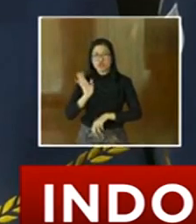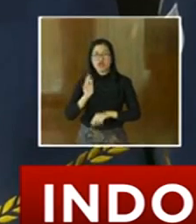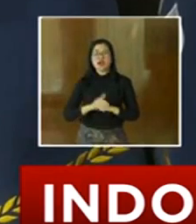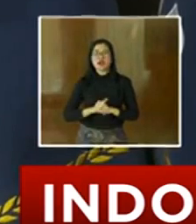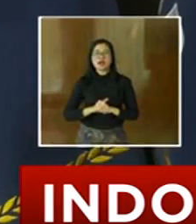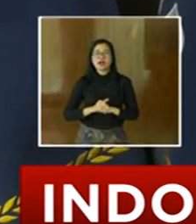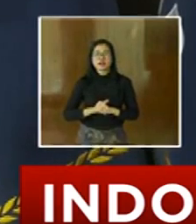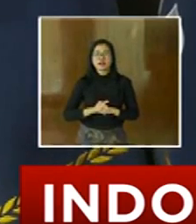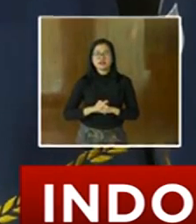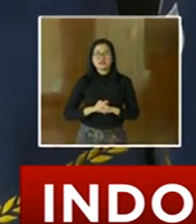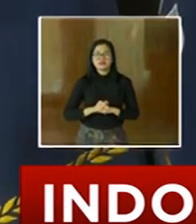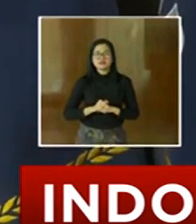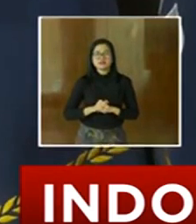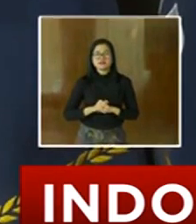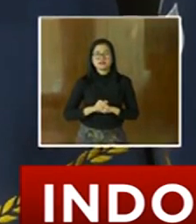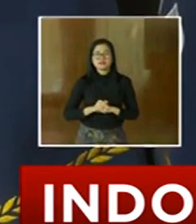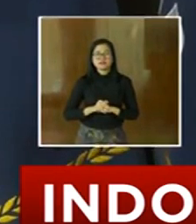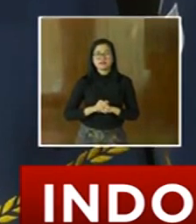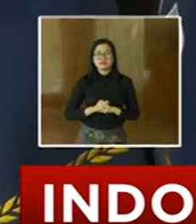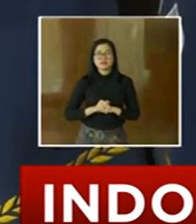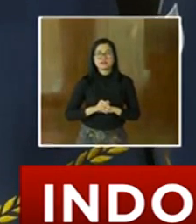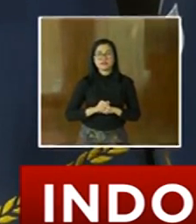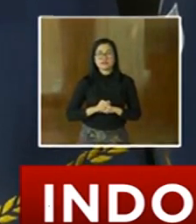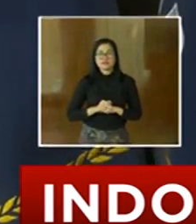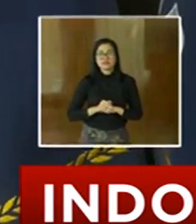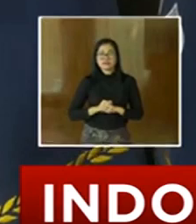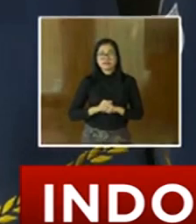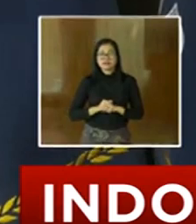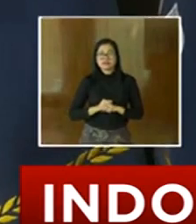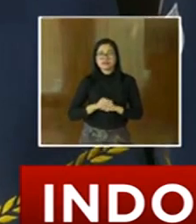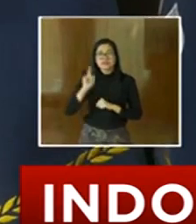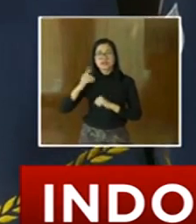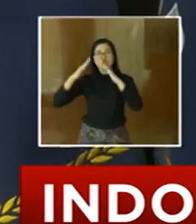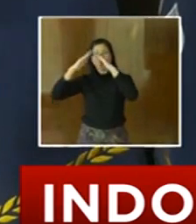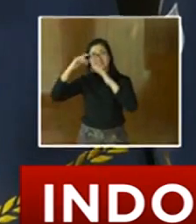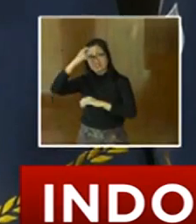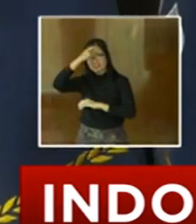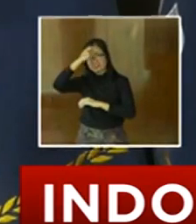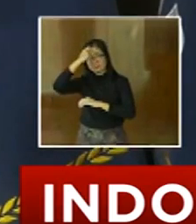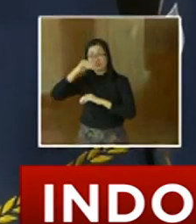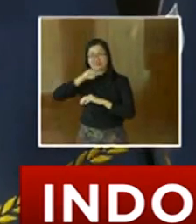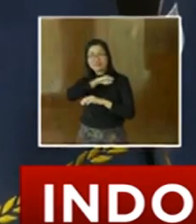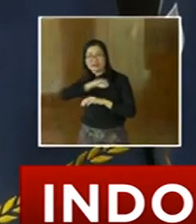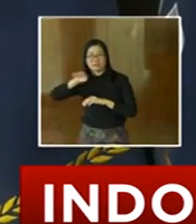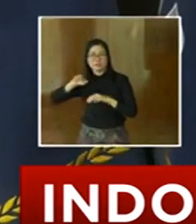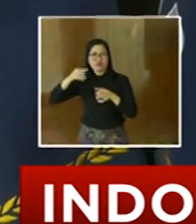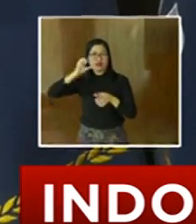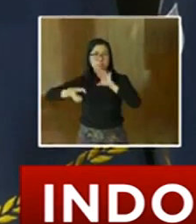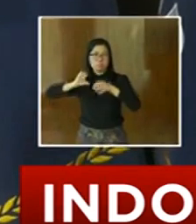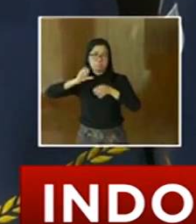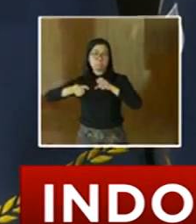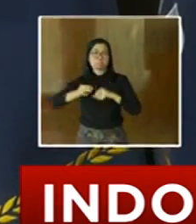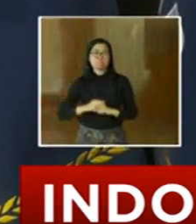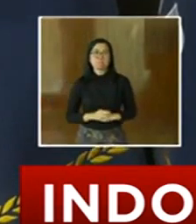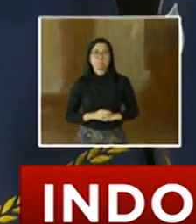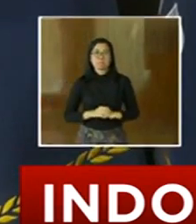ini akan memperpendek pengiriman spesimen dari rumah sakit menuju ke laboratorium tidak Berapa